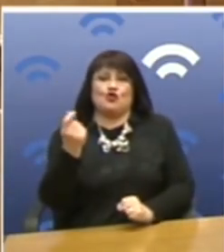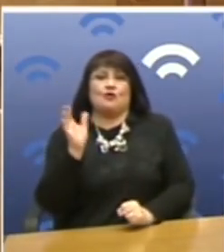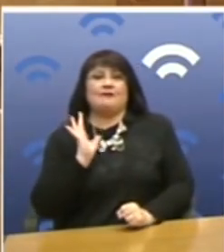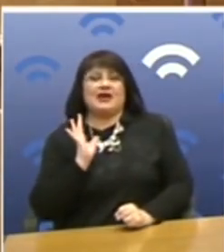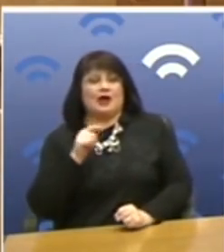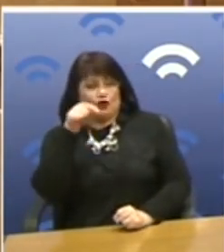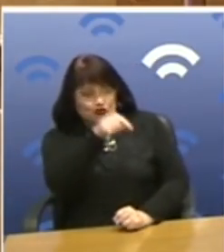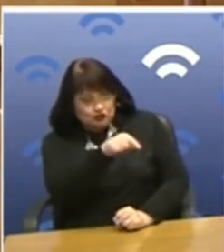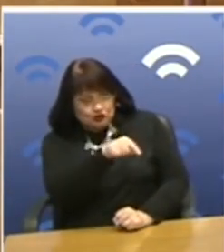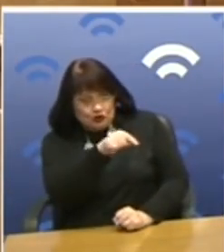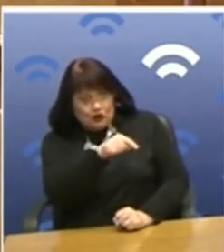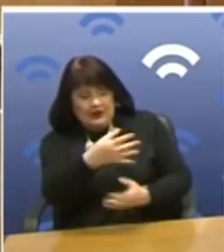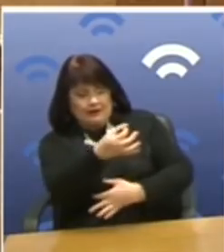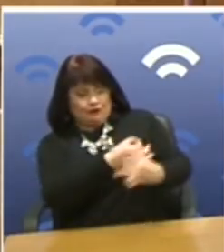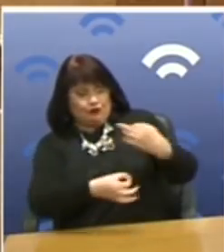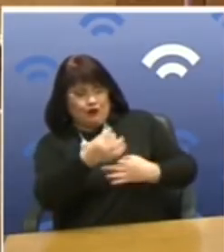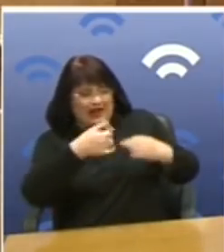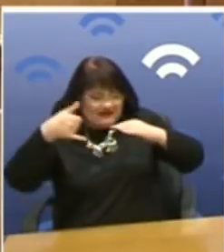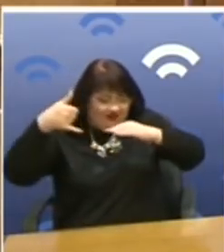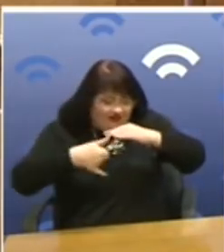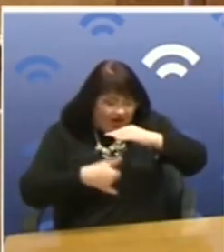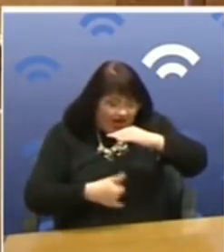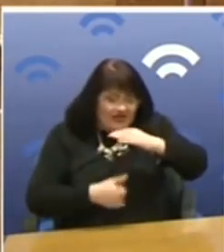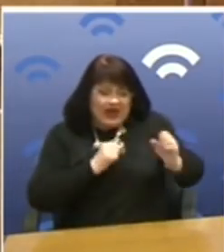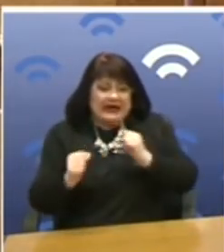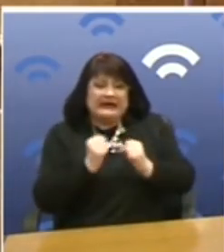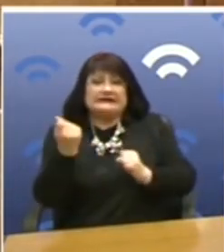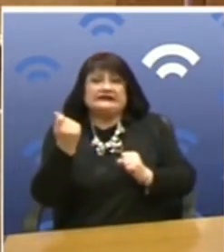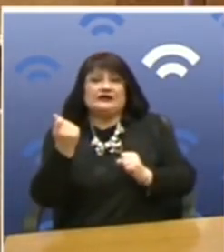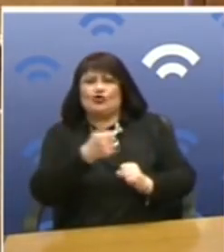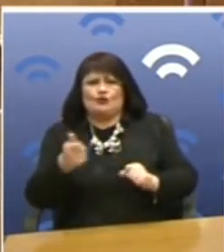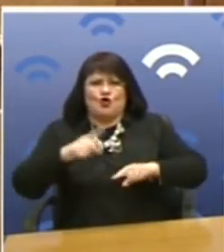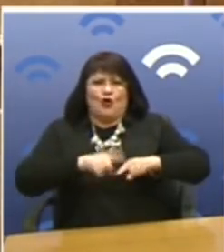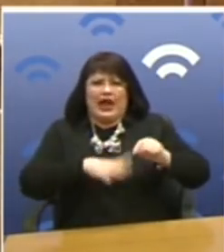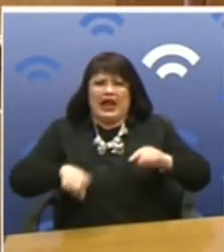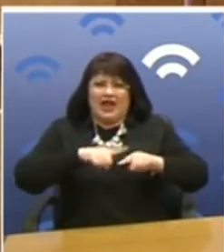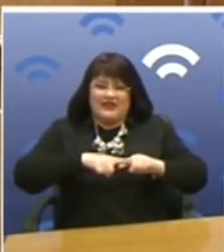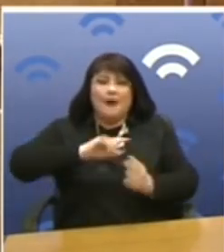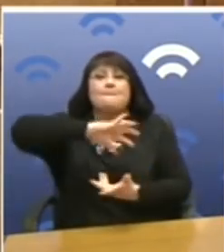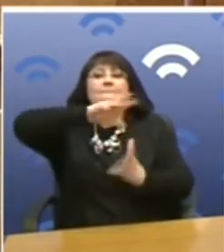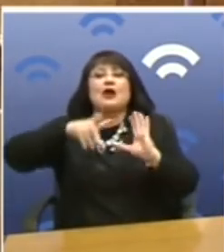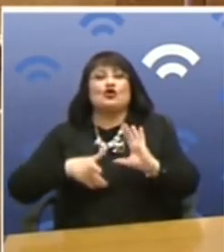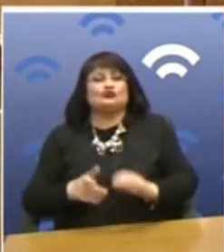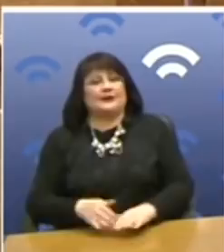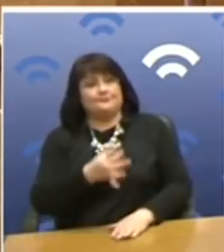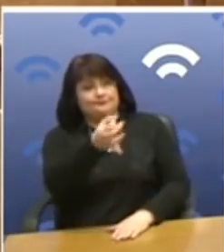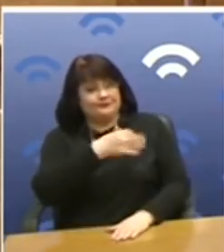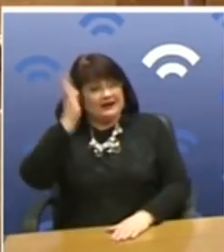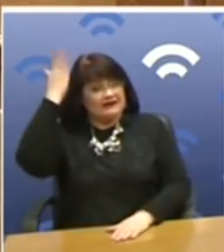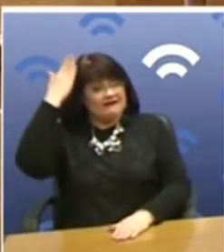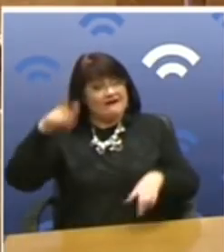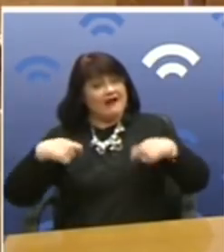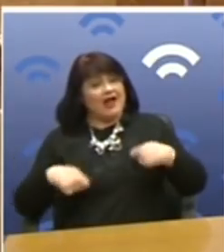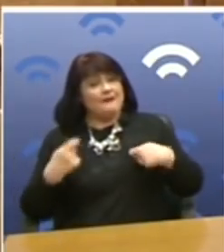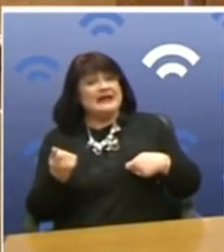δικά σας πάλι λόγια θα είναι βαθιά και παγκόσμια. Ο πολύ αγαπημένος σας λοιπόν καπιταλισμός τα φέρνει όλα